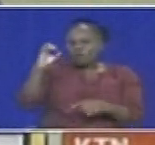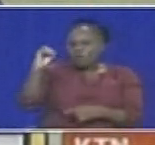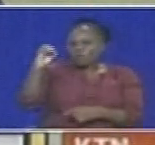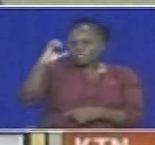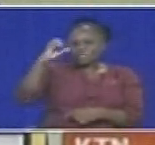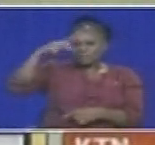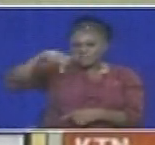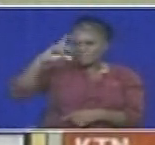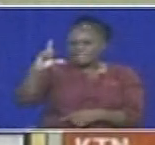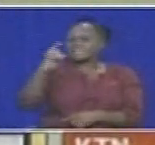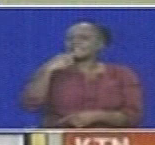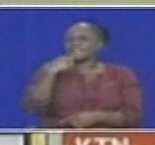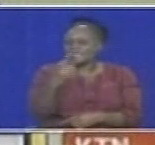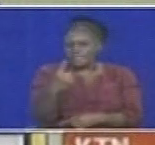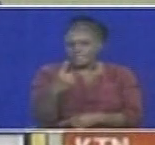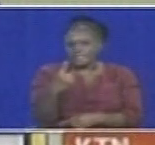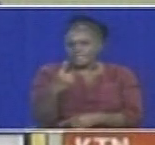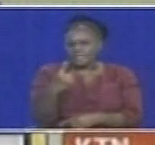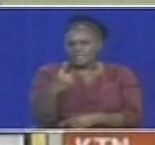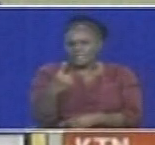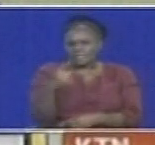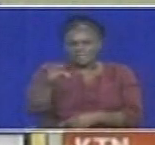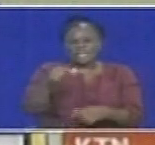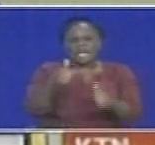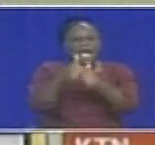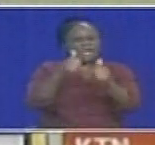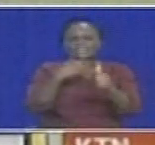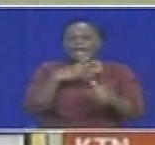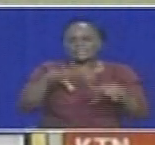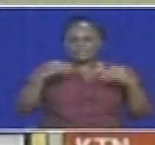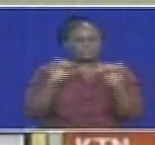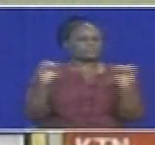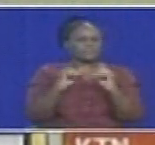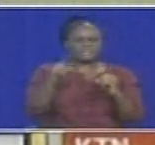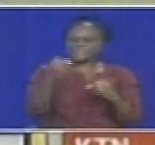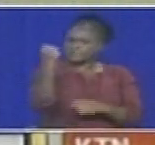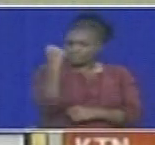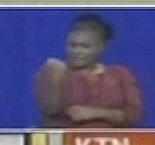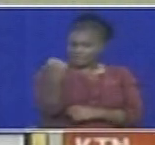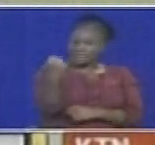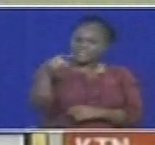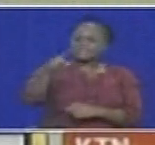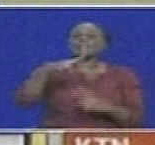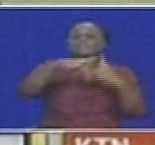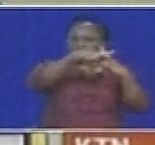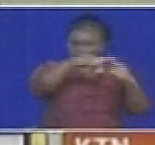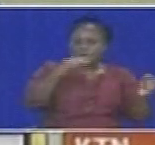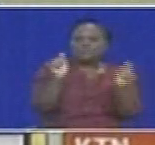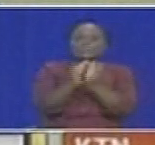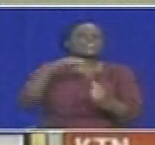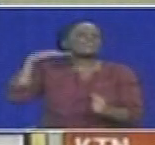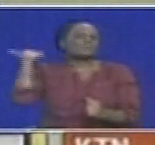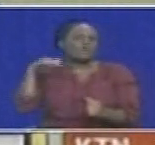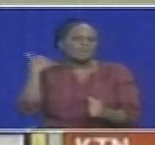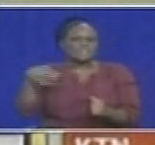wa Kieni ya Mashariki Ancent Kaloki ameyapinga madai hayo akisema tano hao waliuawa na wahalifu. Juhudi